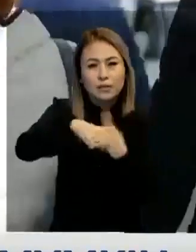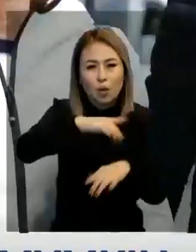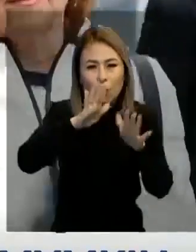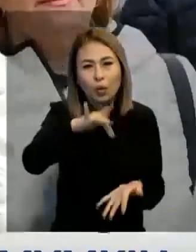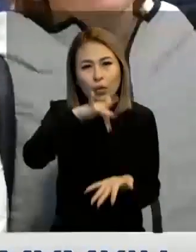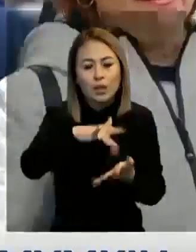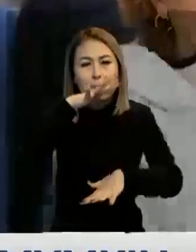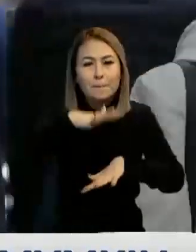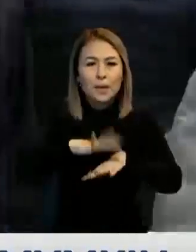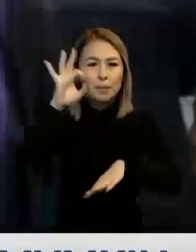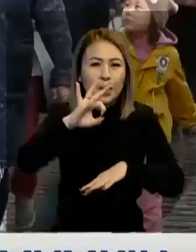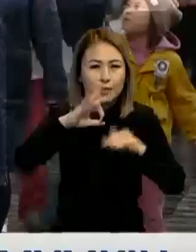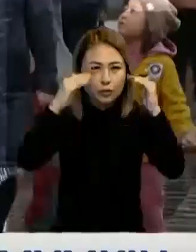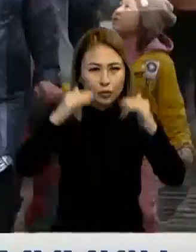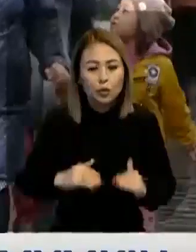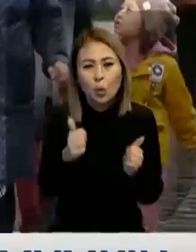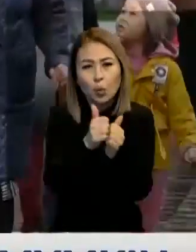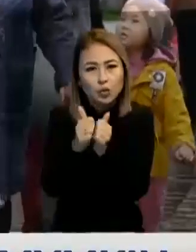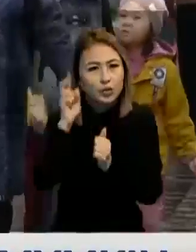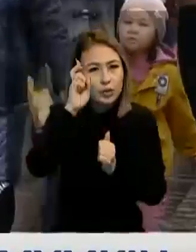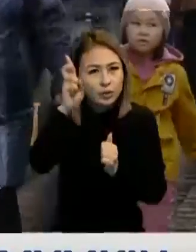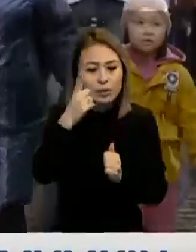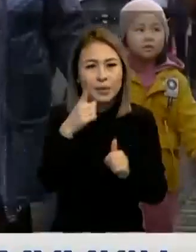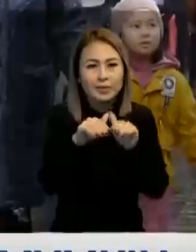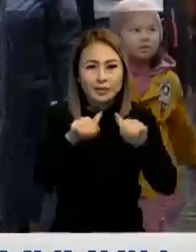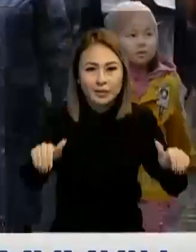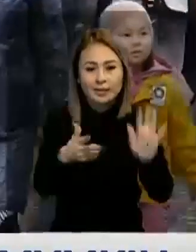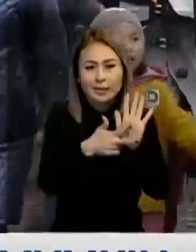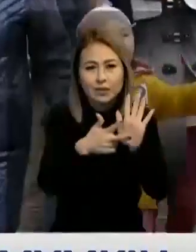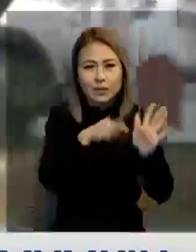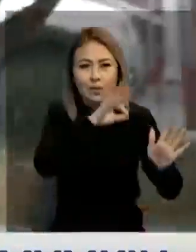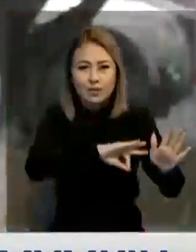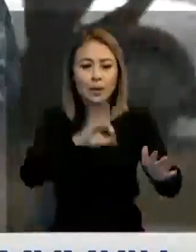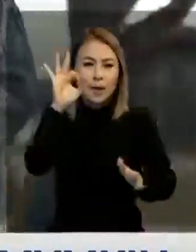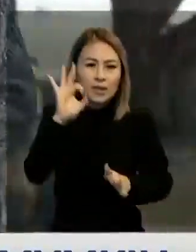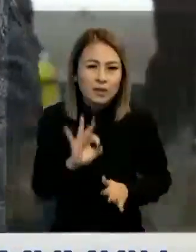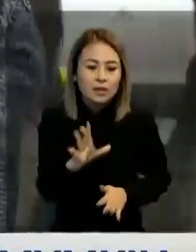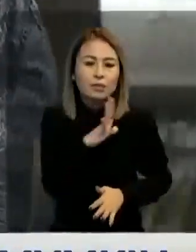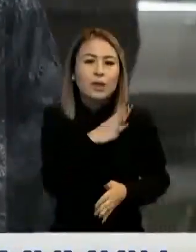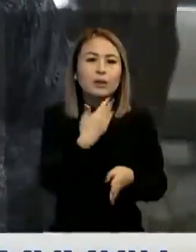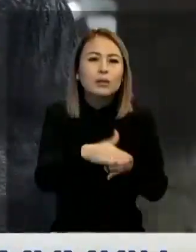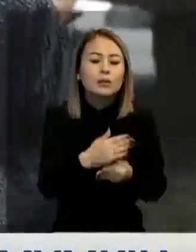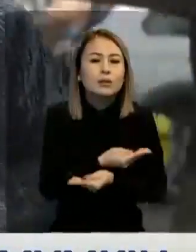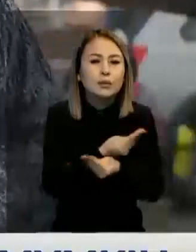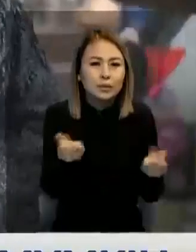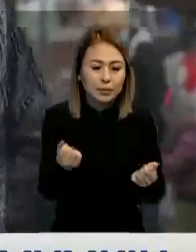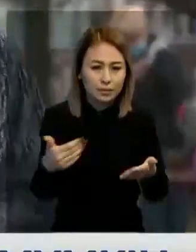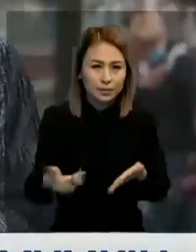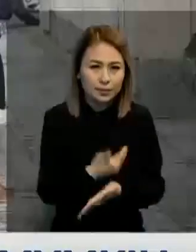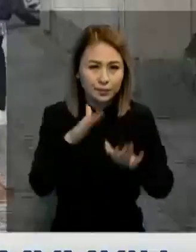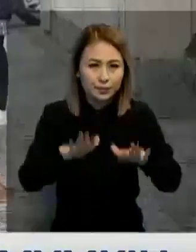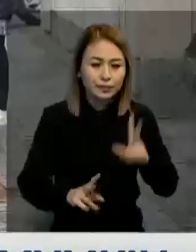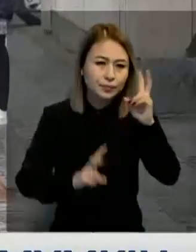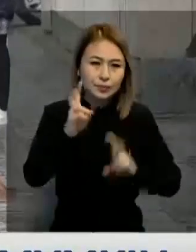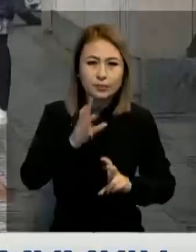Орталық банктың пайыздық мөлшерлемесі көрші елдермен бір деңгейде. 8-ші тиімді процентпен несие таратып, жаңа өндіріс орындарын